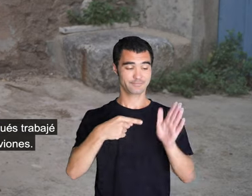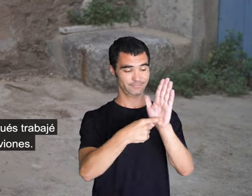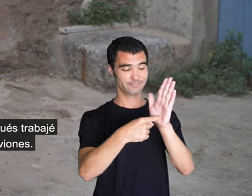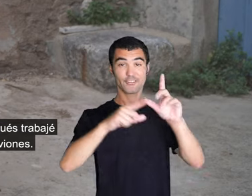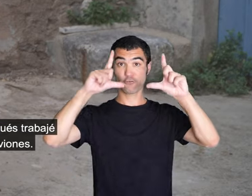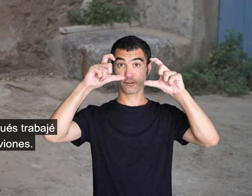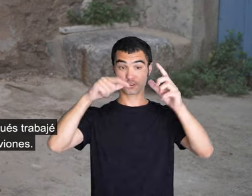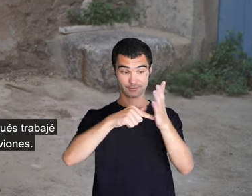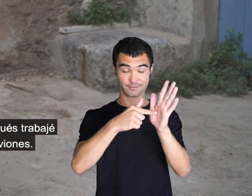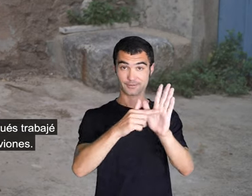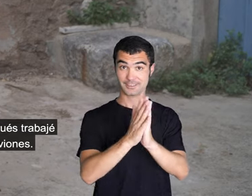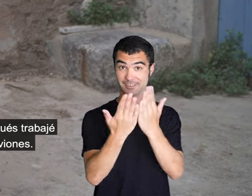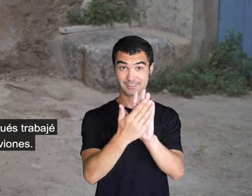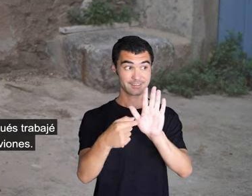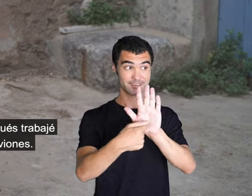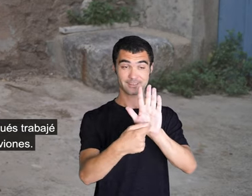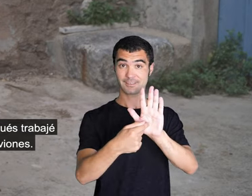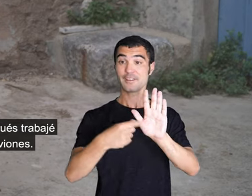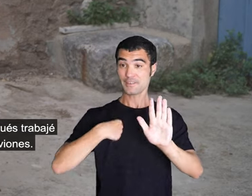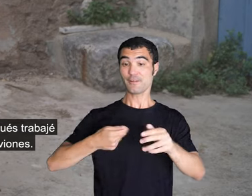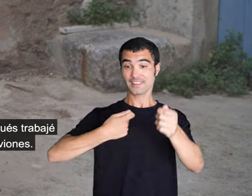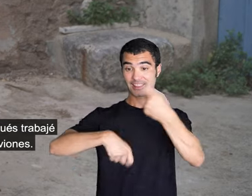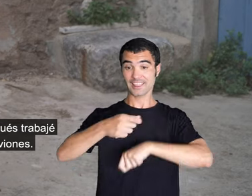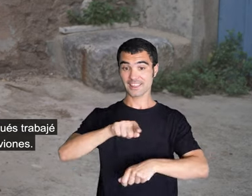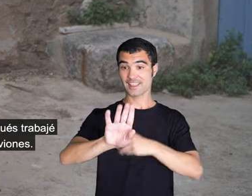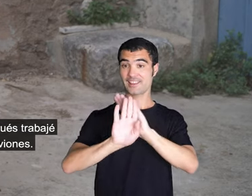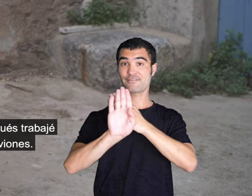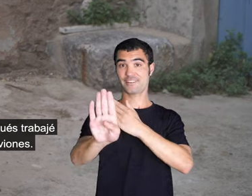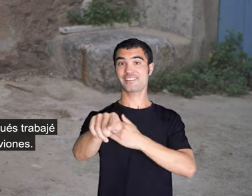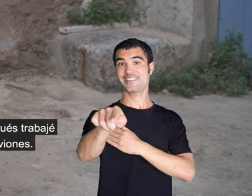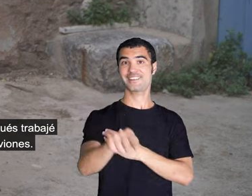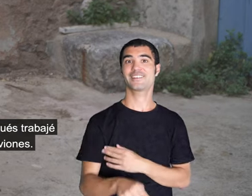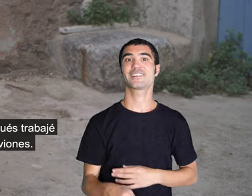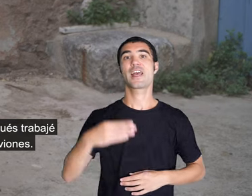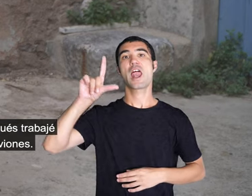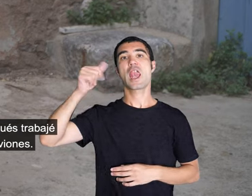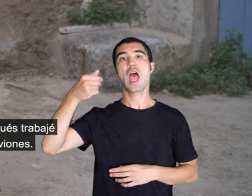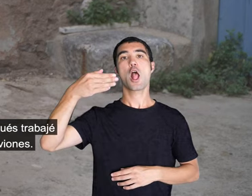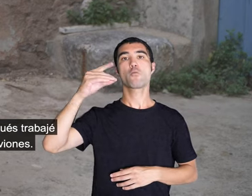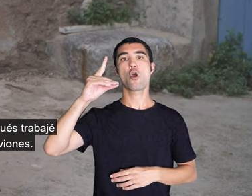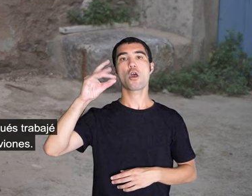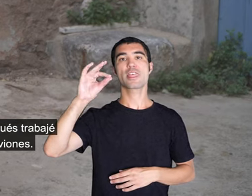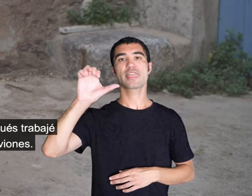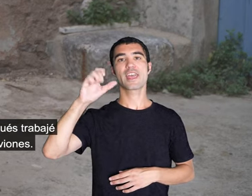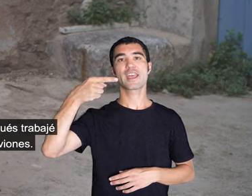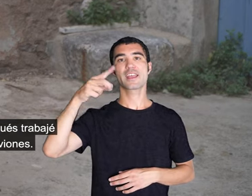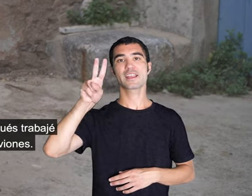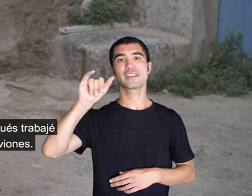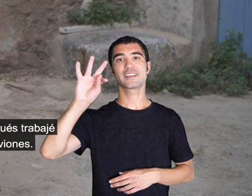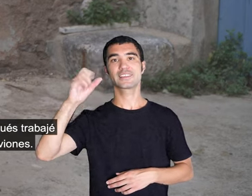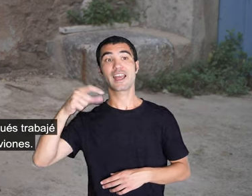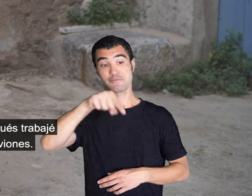teniu en el llibre, aquesta està feta davant d'aquesta tenda, que estaven allà a la bodeguita i tot allà a la